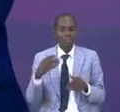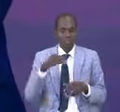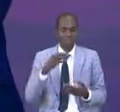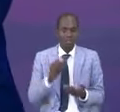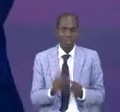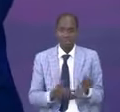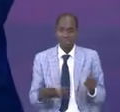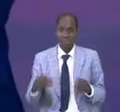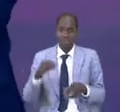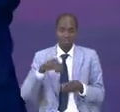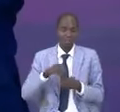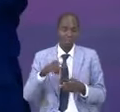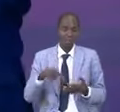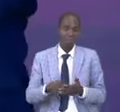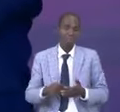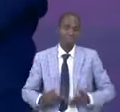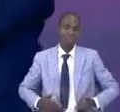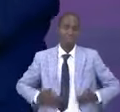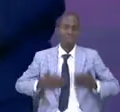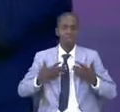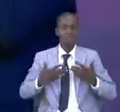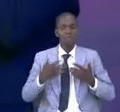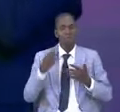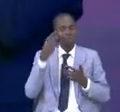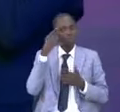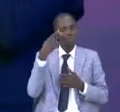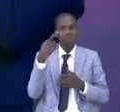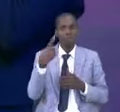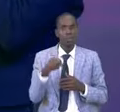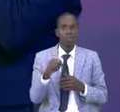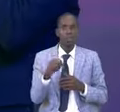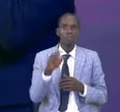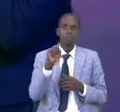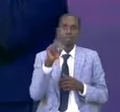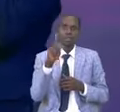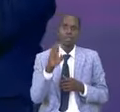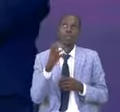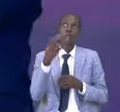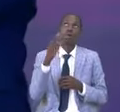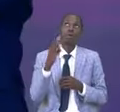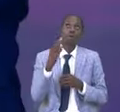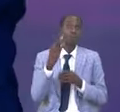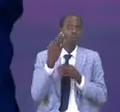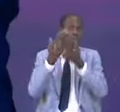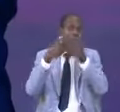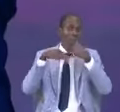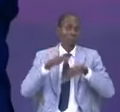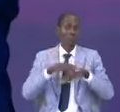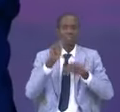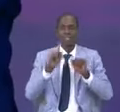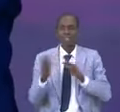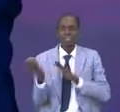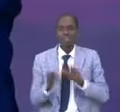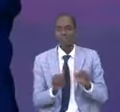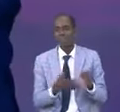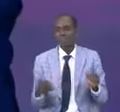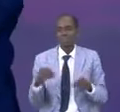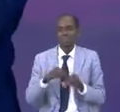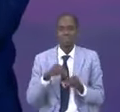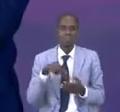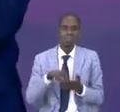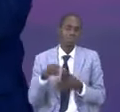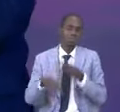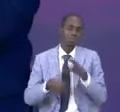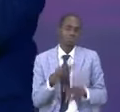mais quand votre attention est ici sur la terre vous allez paniquer vous